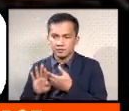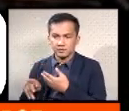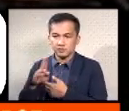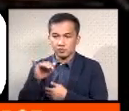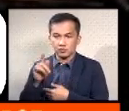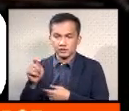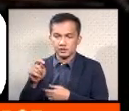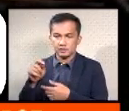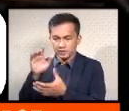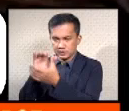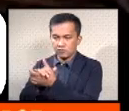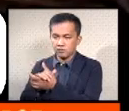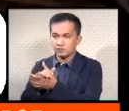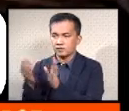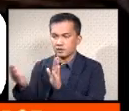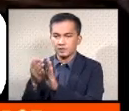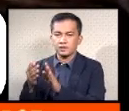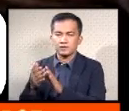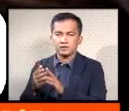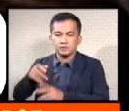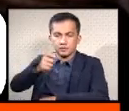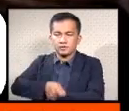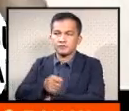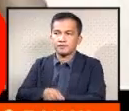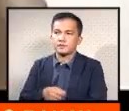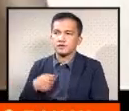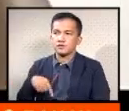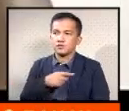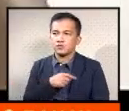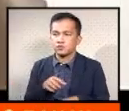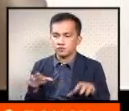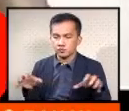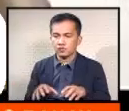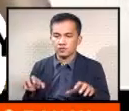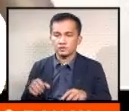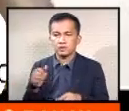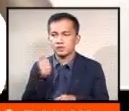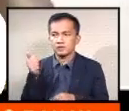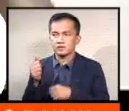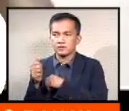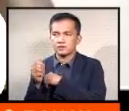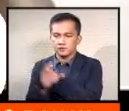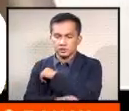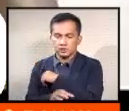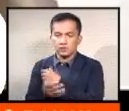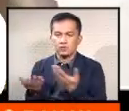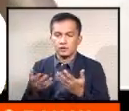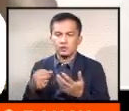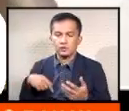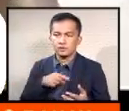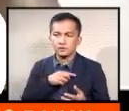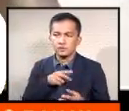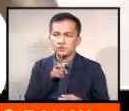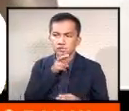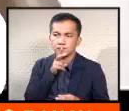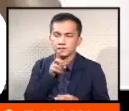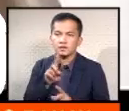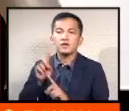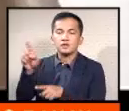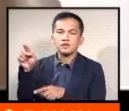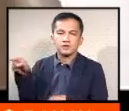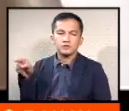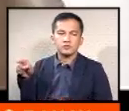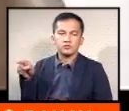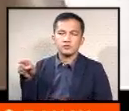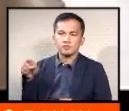mag-asawa para harapin ang kanilang sentensya. We're working with the other countries where we suspect nandoon, no,